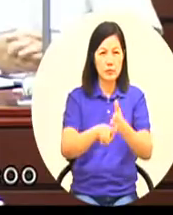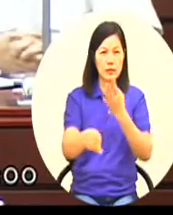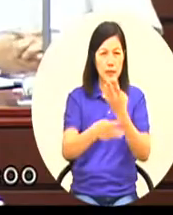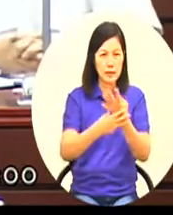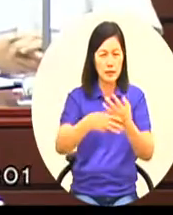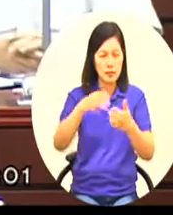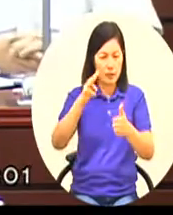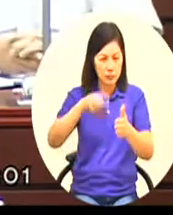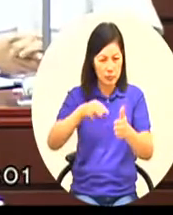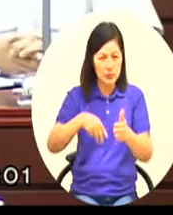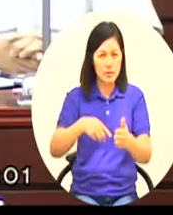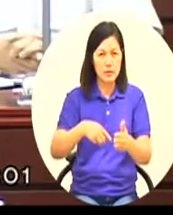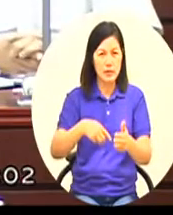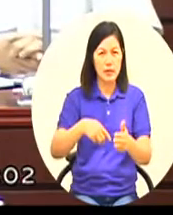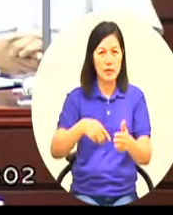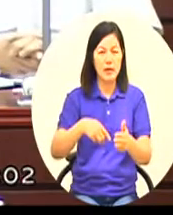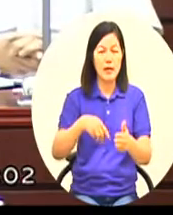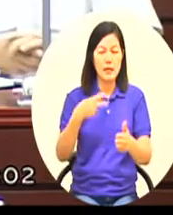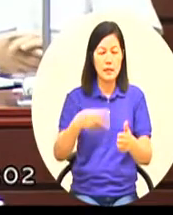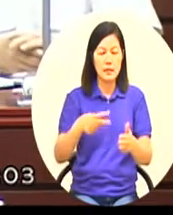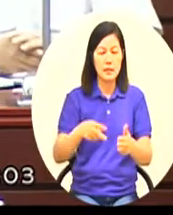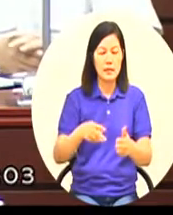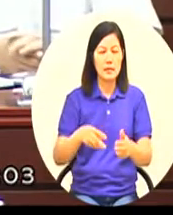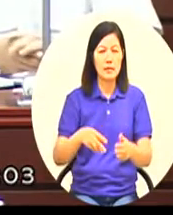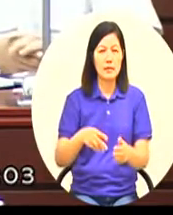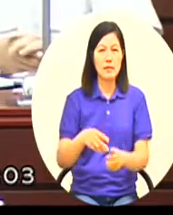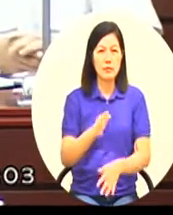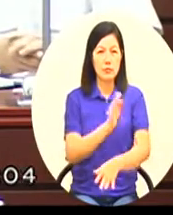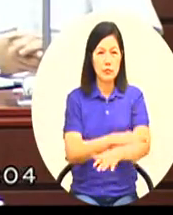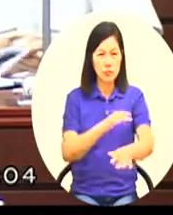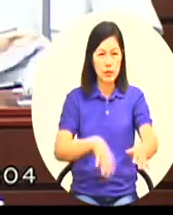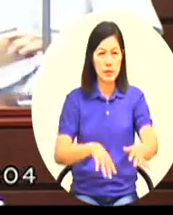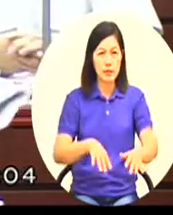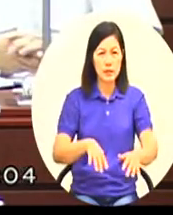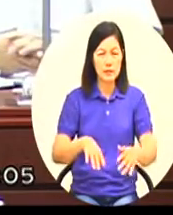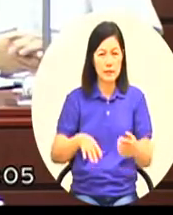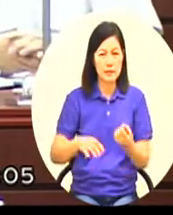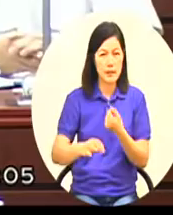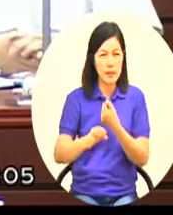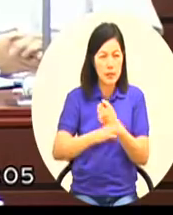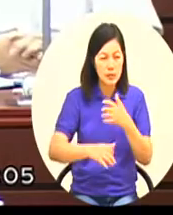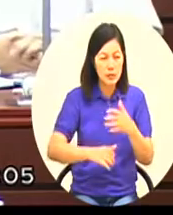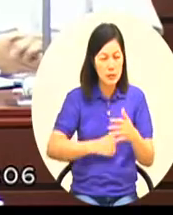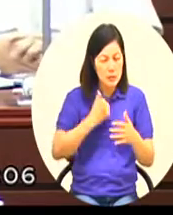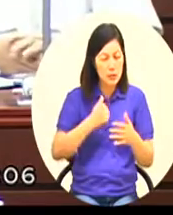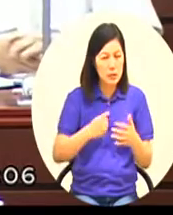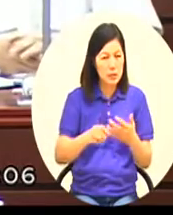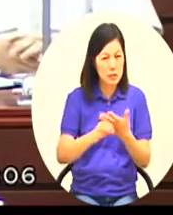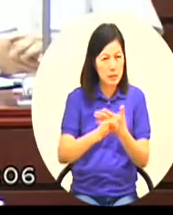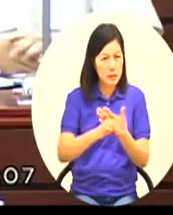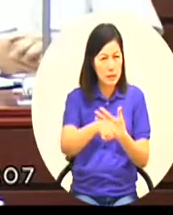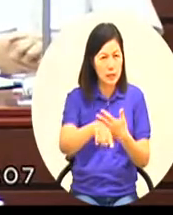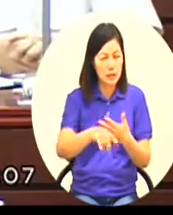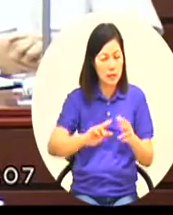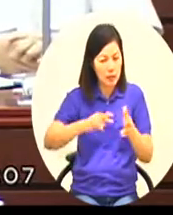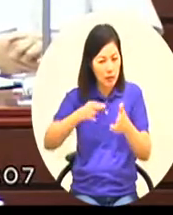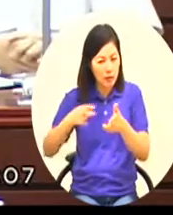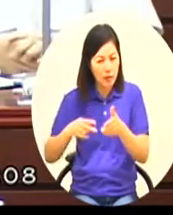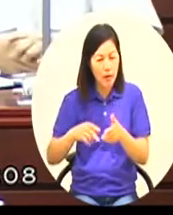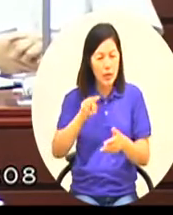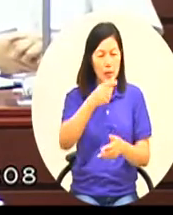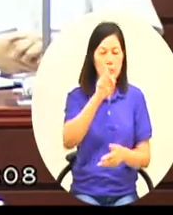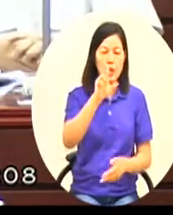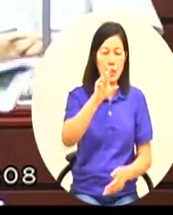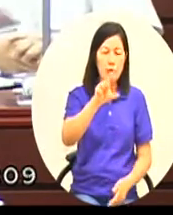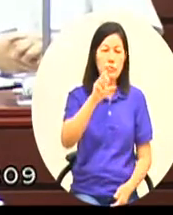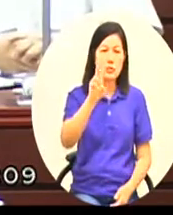练。那左营分局就开始实验了，已经实验了1个多月。就在这一个月当中，他们的修复了将近160支、